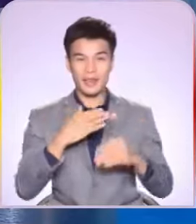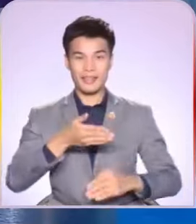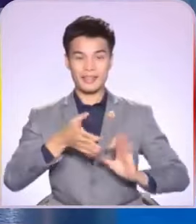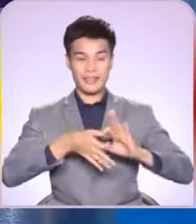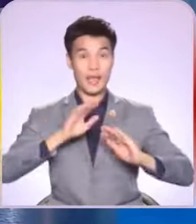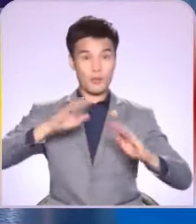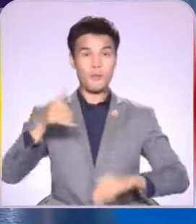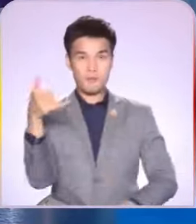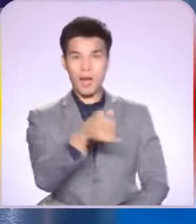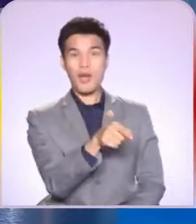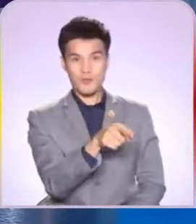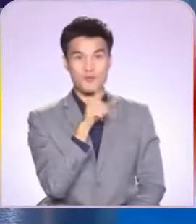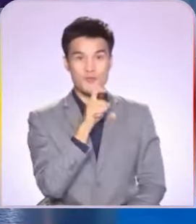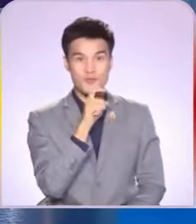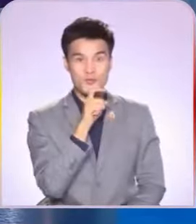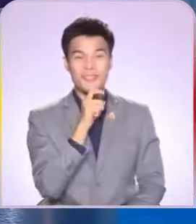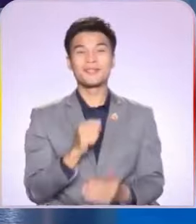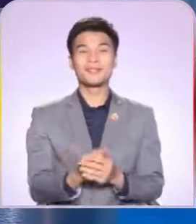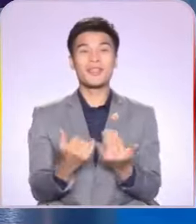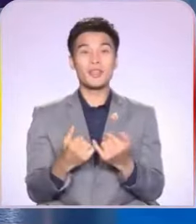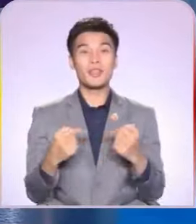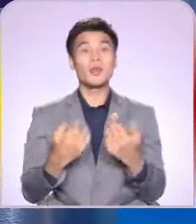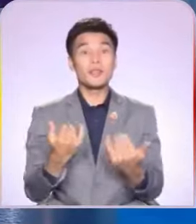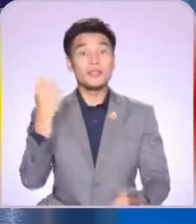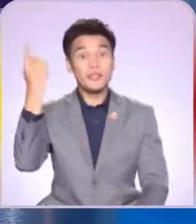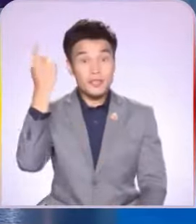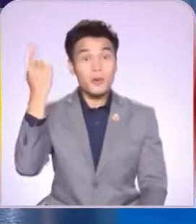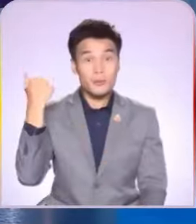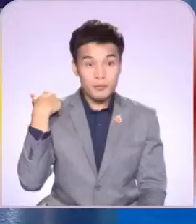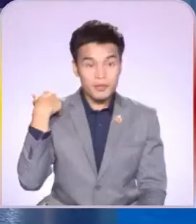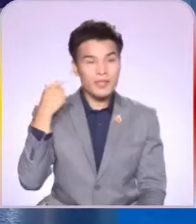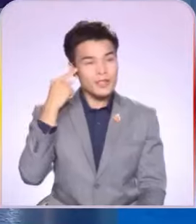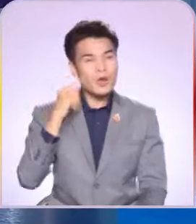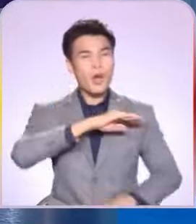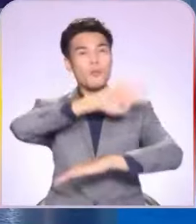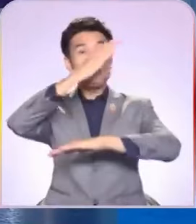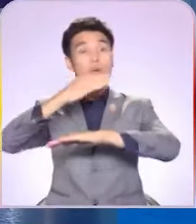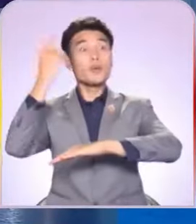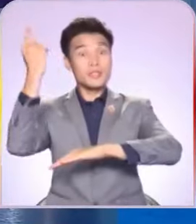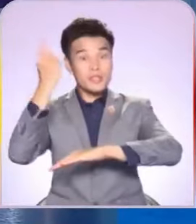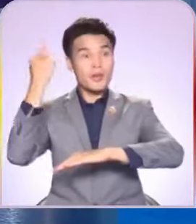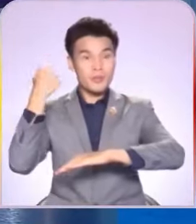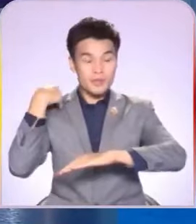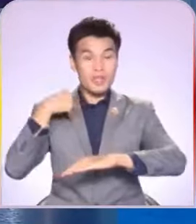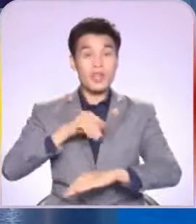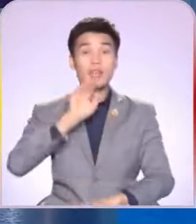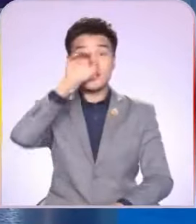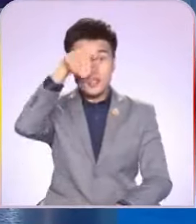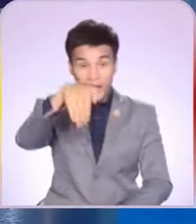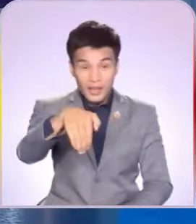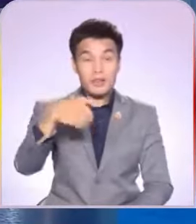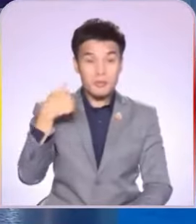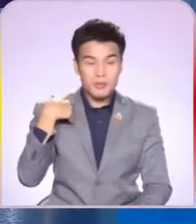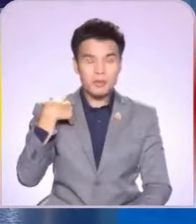ากจะให้ดูเรื่องนี้กันหน่อยเพราะว่าช่วงนี้หลายคนยังคงเดินทางท่องเที่ยวจากนักท่องเที่ยวไปเที่ยวเขาใหญ่เจอช้างป่าโอ้โหเ